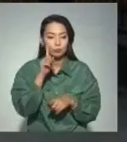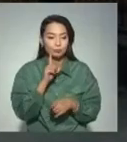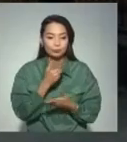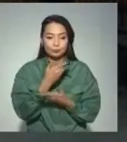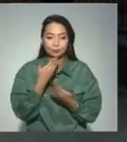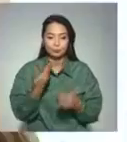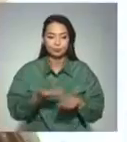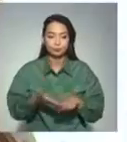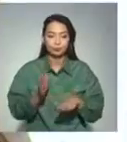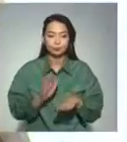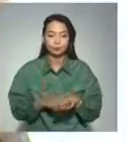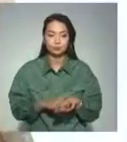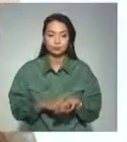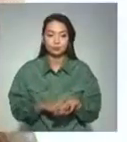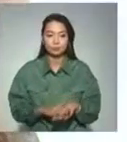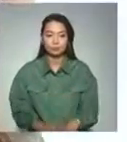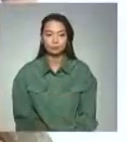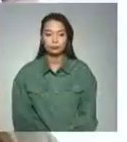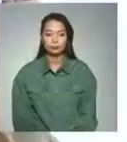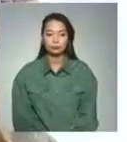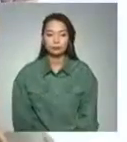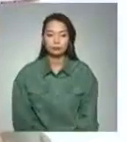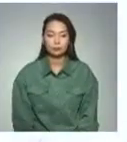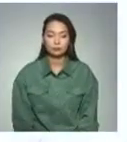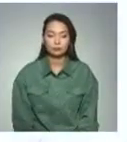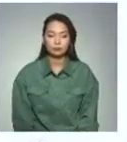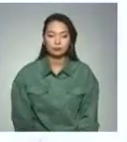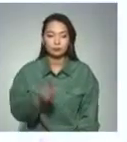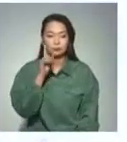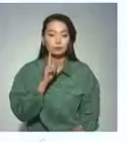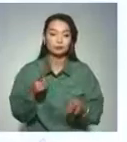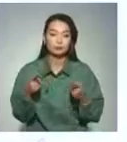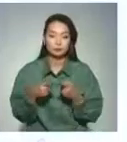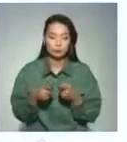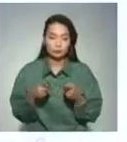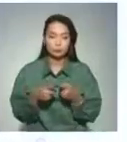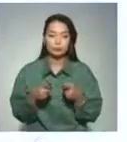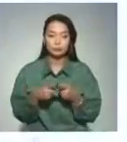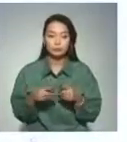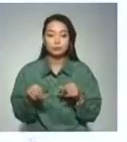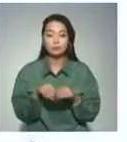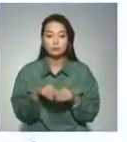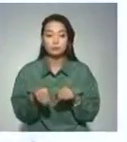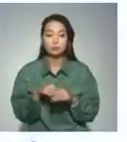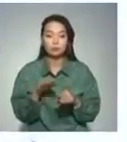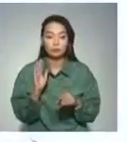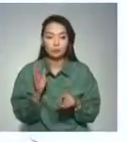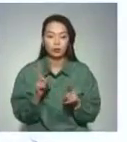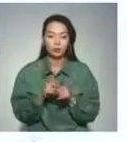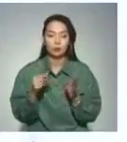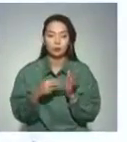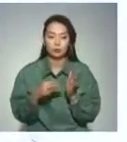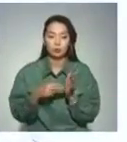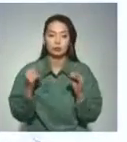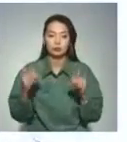тұр. Мен пока жалдап тұрамын. Енді жинап алайын ба десең, үйдің бағасы қымбаттайды жыл